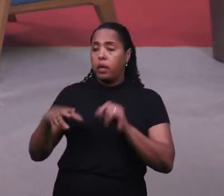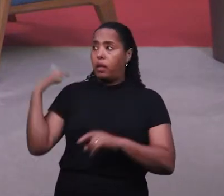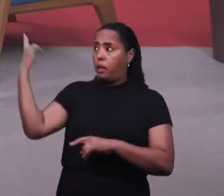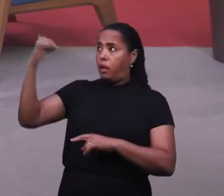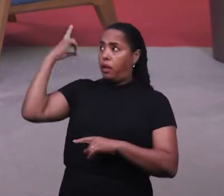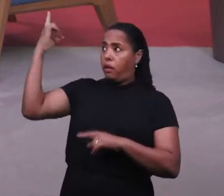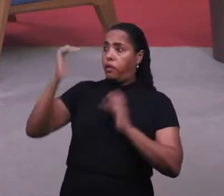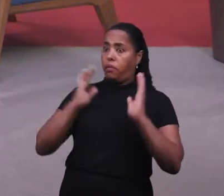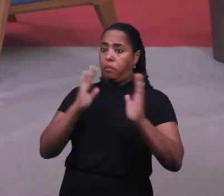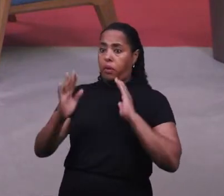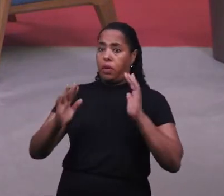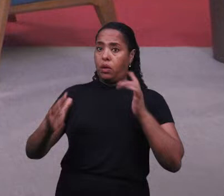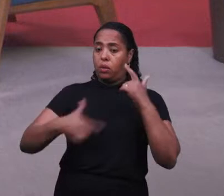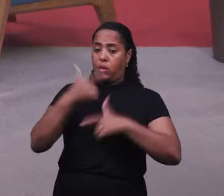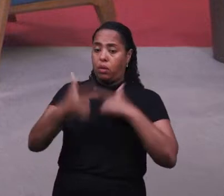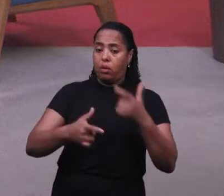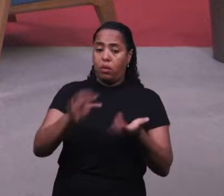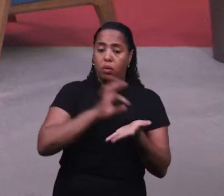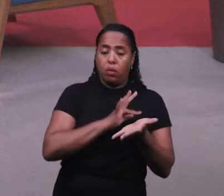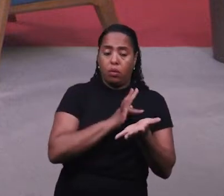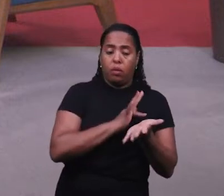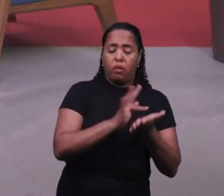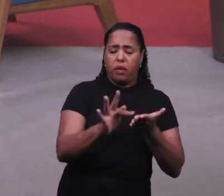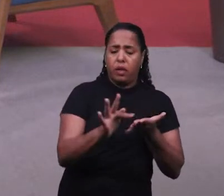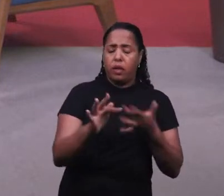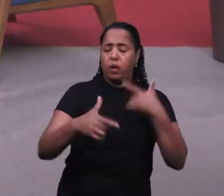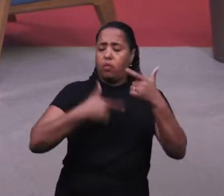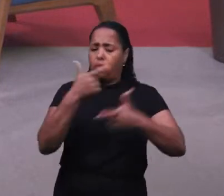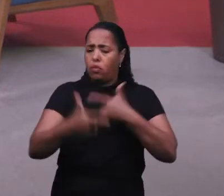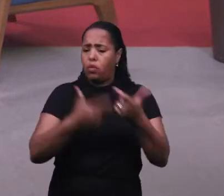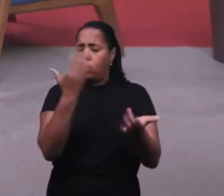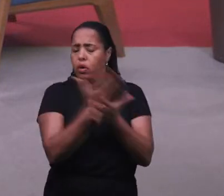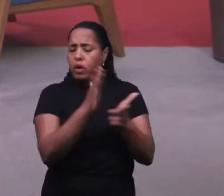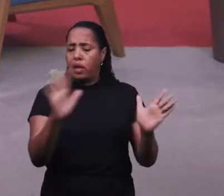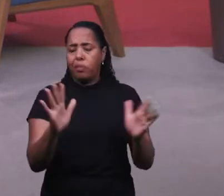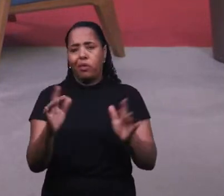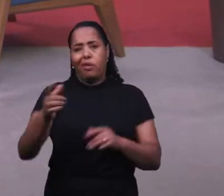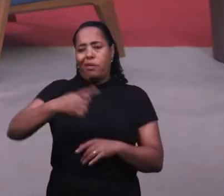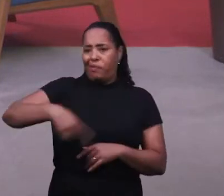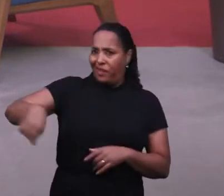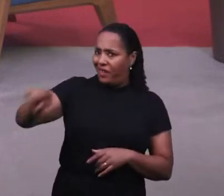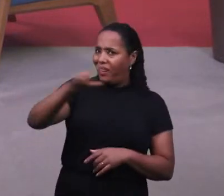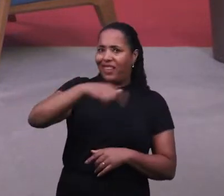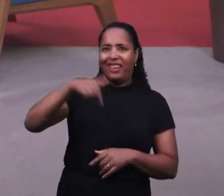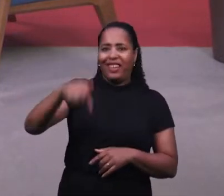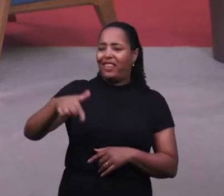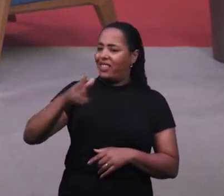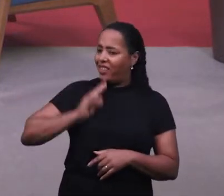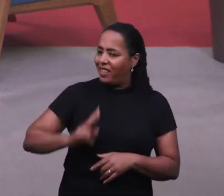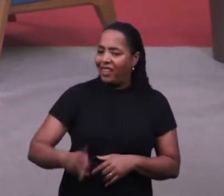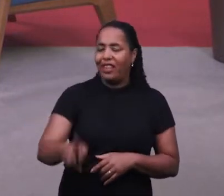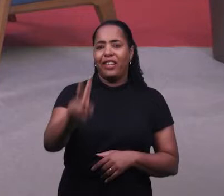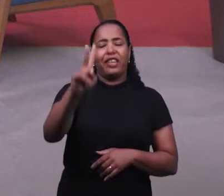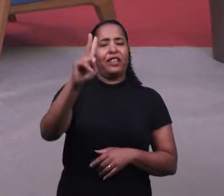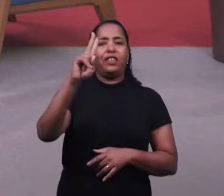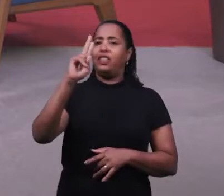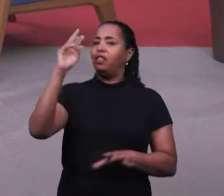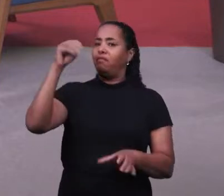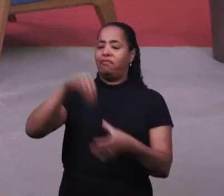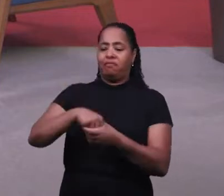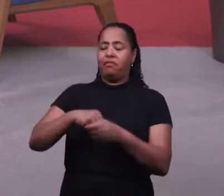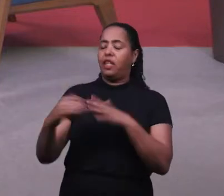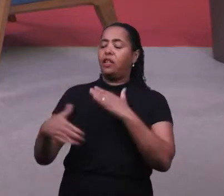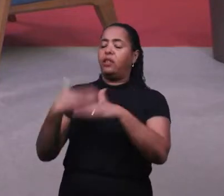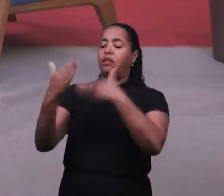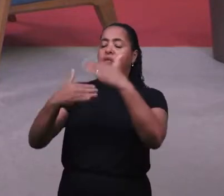rappeler David quand il se bataillait contre les Philistins, il a bataillé et la bataille est finie. Mais cette